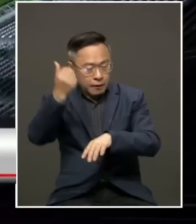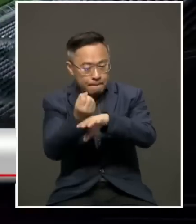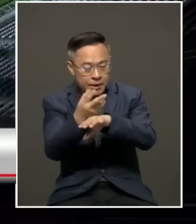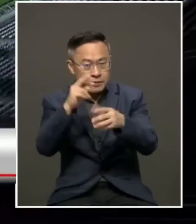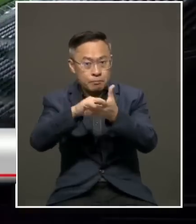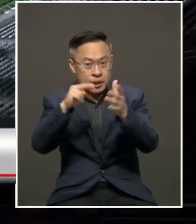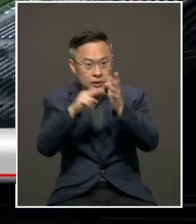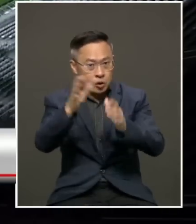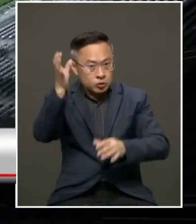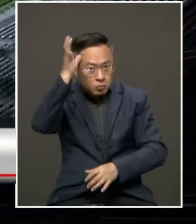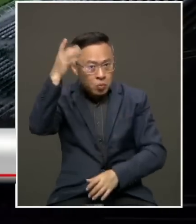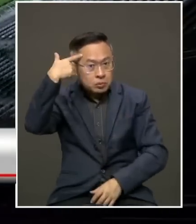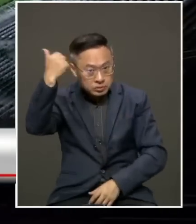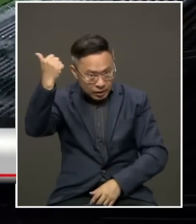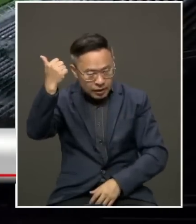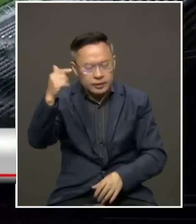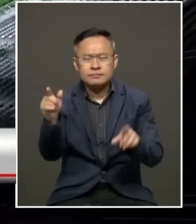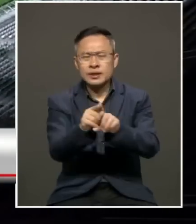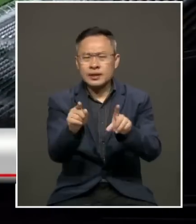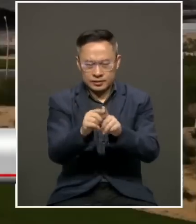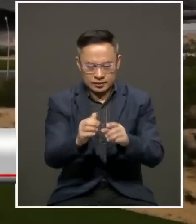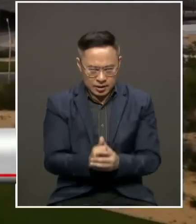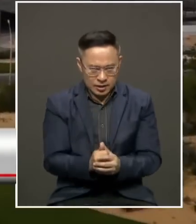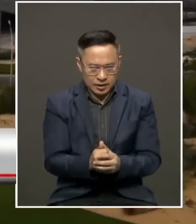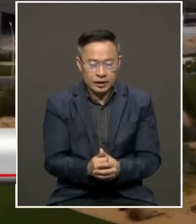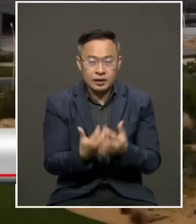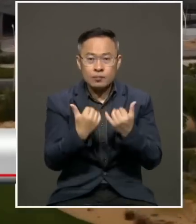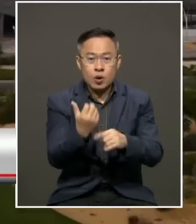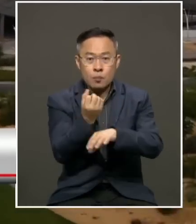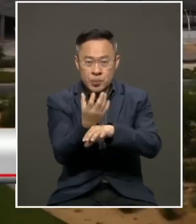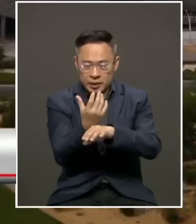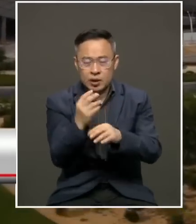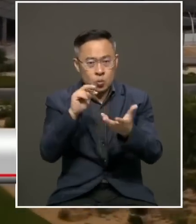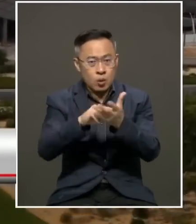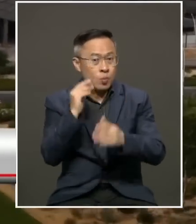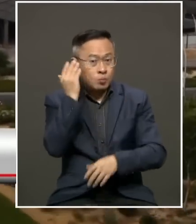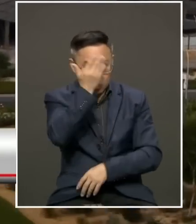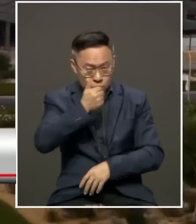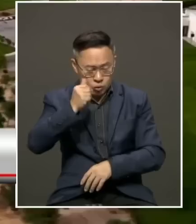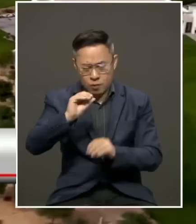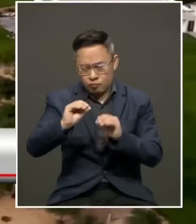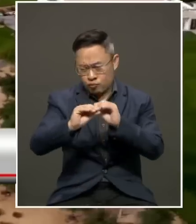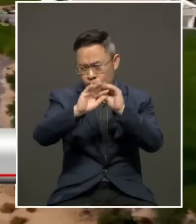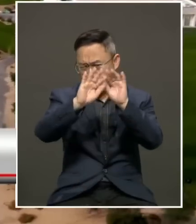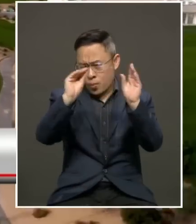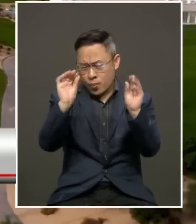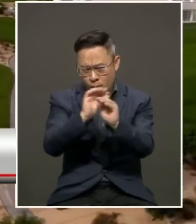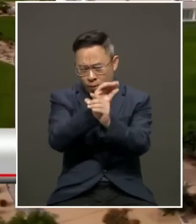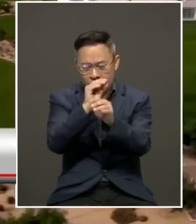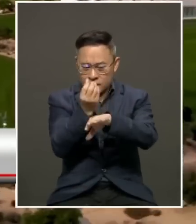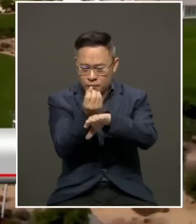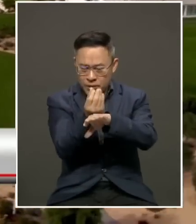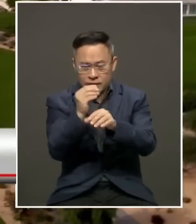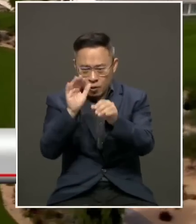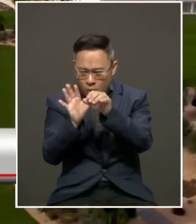ละประเทศอะไรแบบนี้มั้ยนี่คิดเองเออเป็นไปได้ถูกมั้ยเพราะว่ามันคือเพชรที่สามารถเจียระไนได้เหมือนแต่ละคนที่ได้รับการ